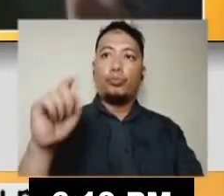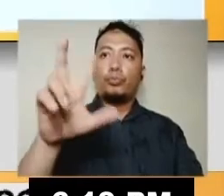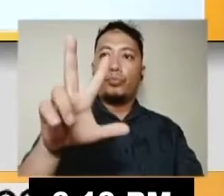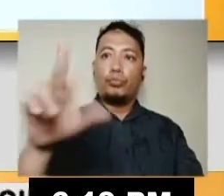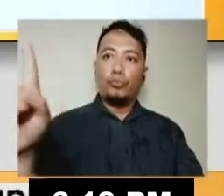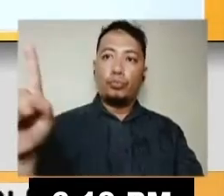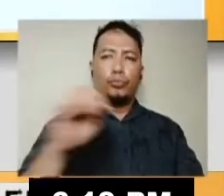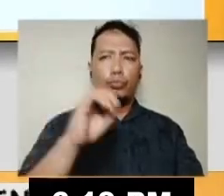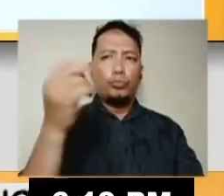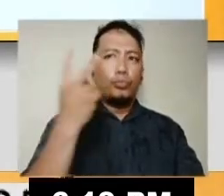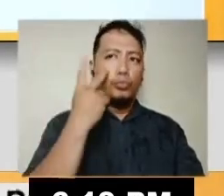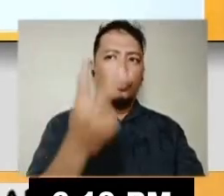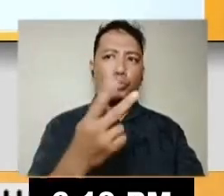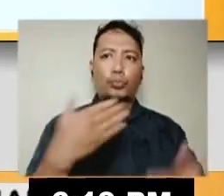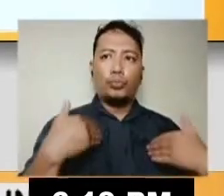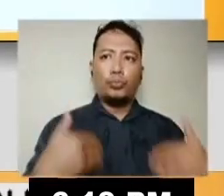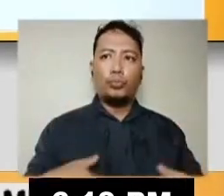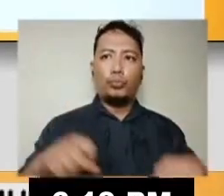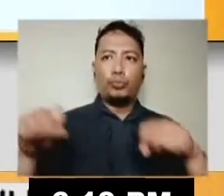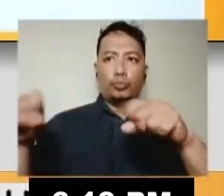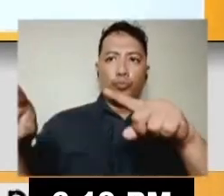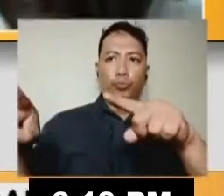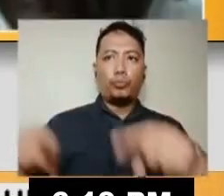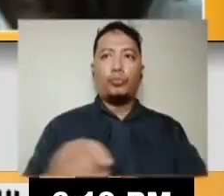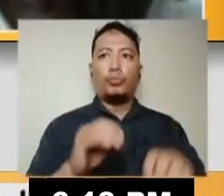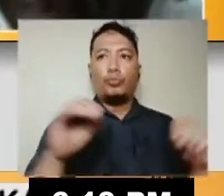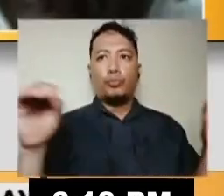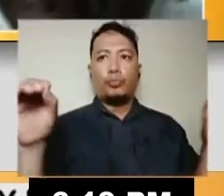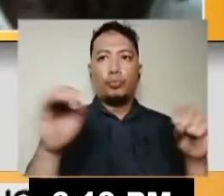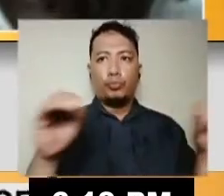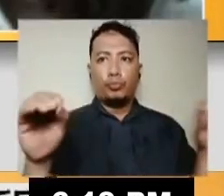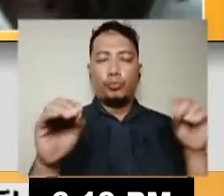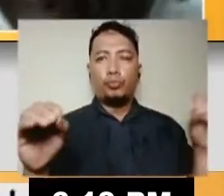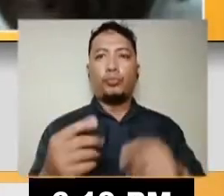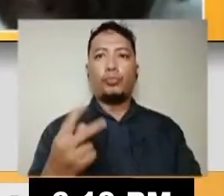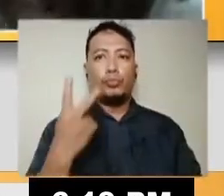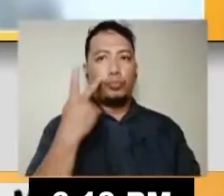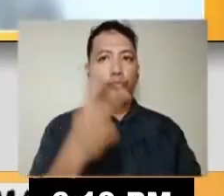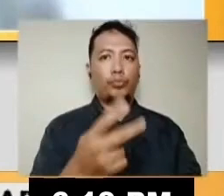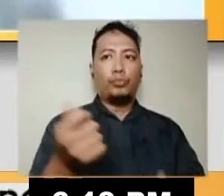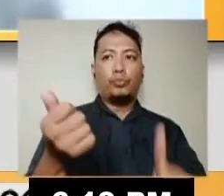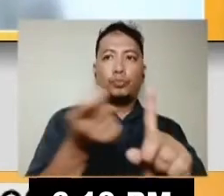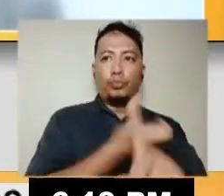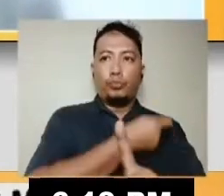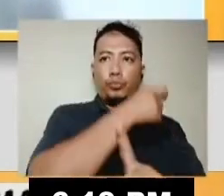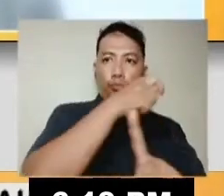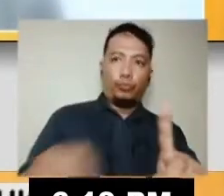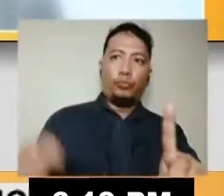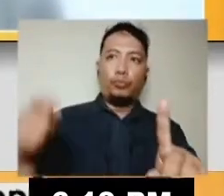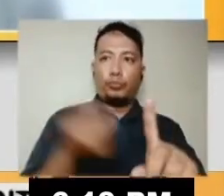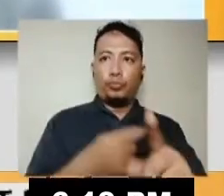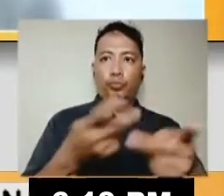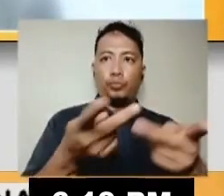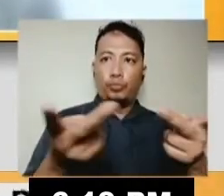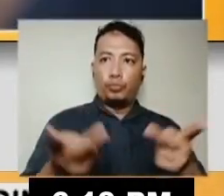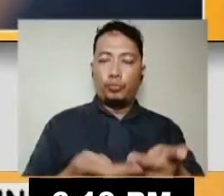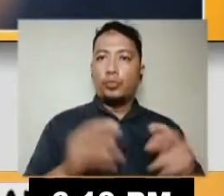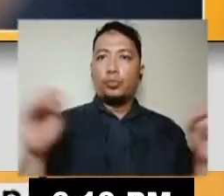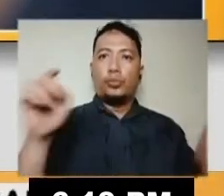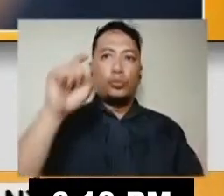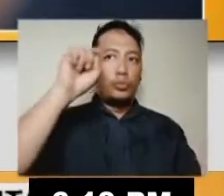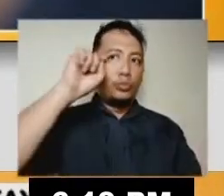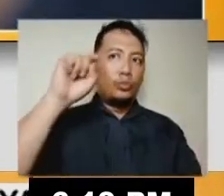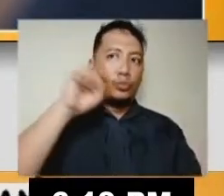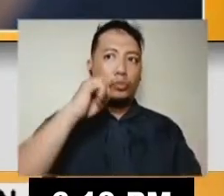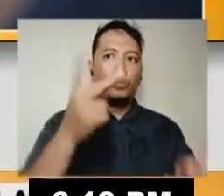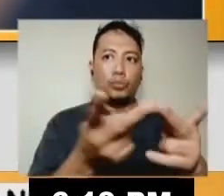human trafficking, wala po silang nakitang torture chamber, wala po silang nakitang sex den. Talagang normal